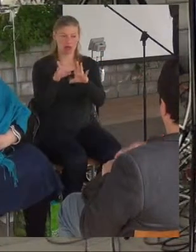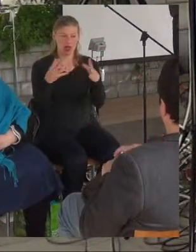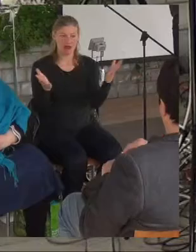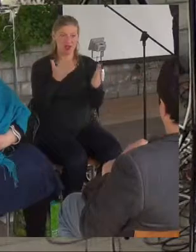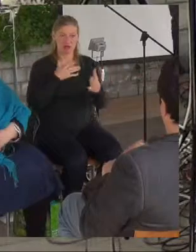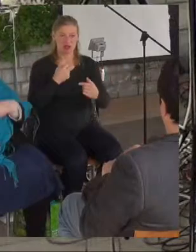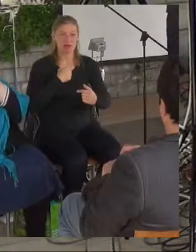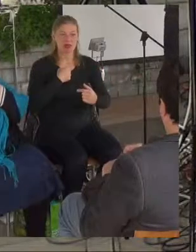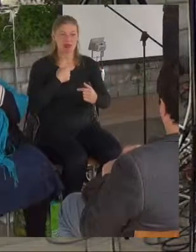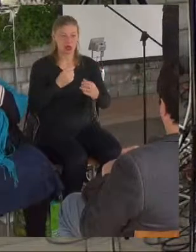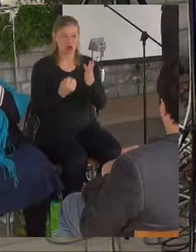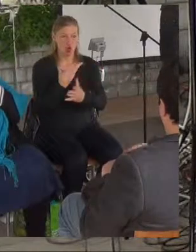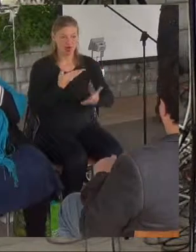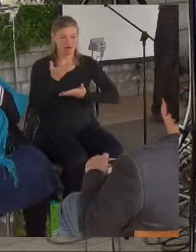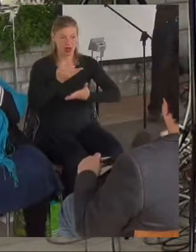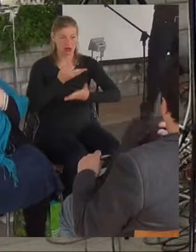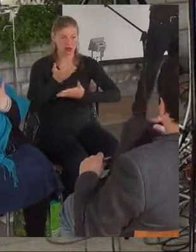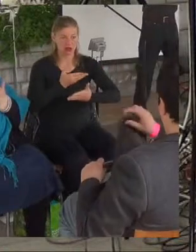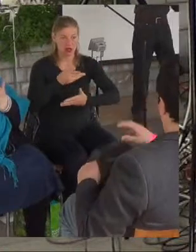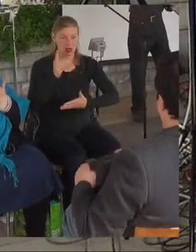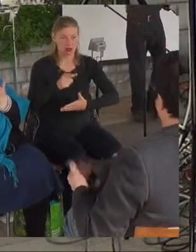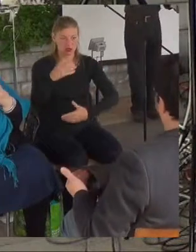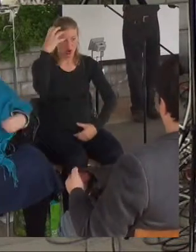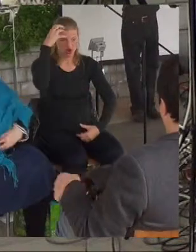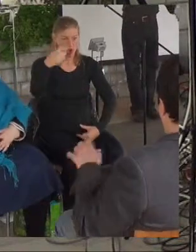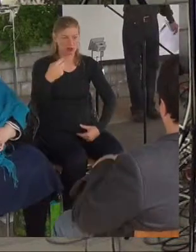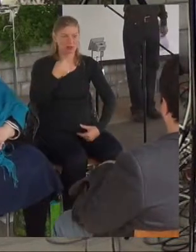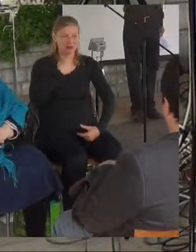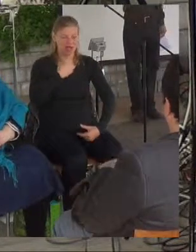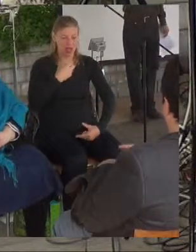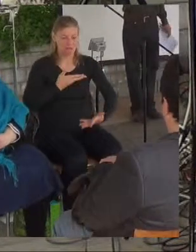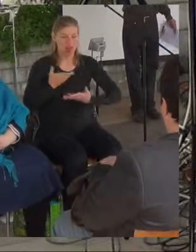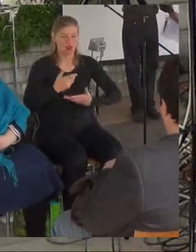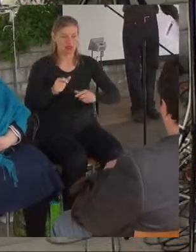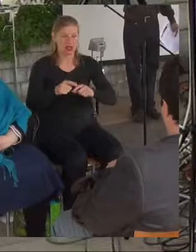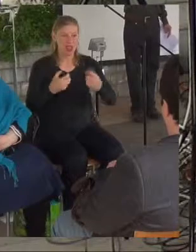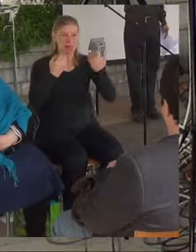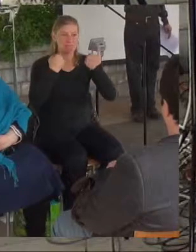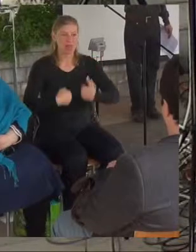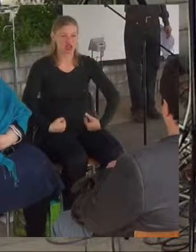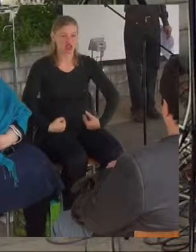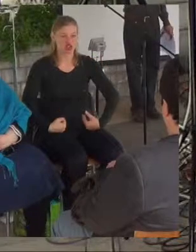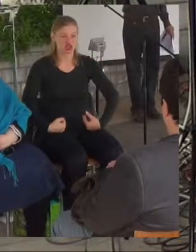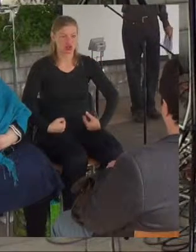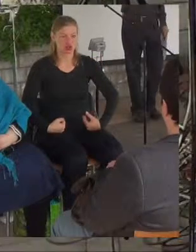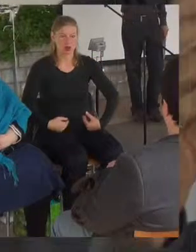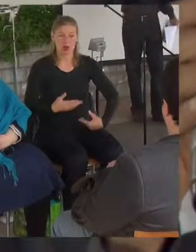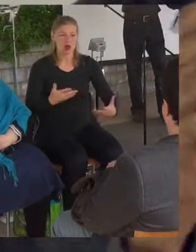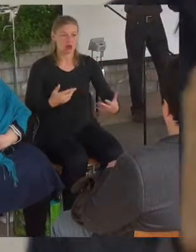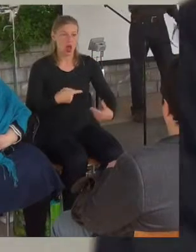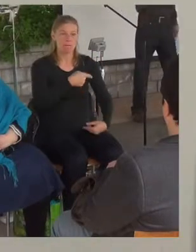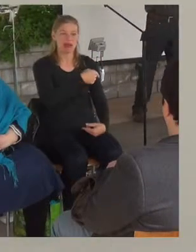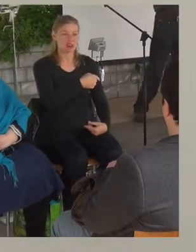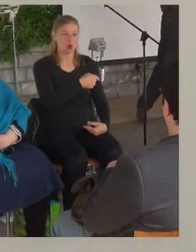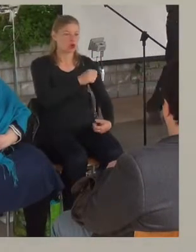neu verhandeln will, muss er mich mit Mensch als Mensch behandeln und die Person reagiert nicht mehr. Ich